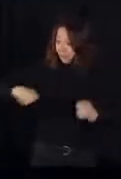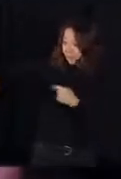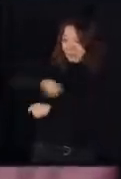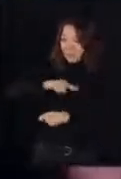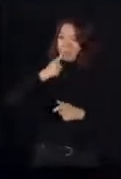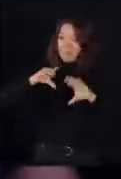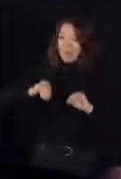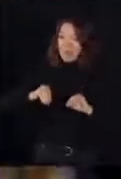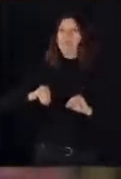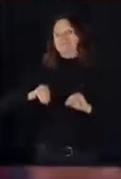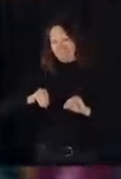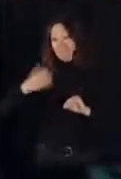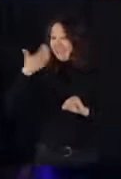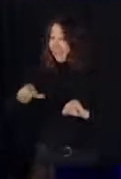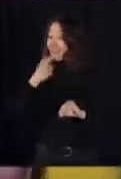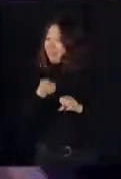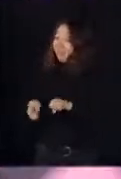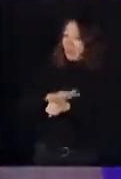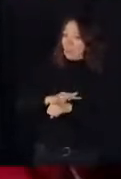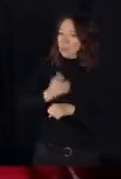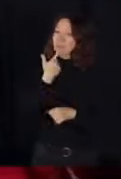le petit virus qui circule et qui a un peu